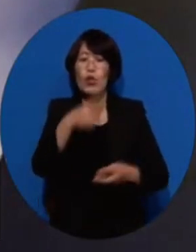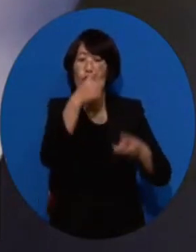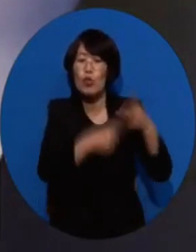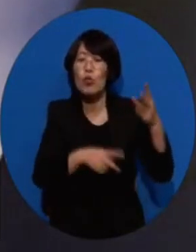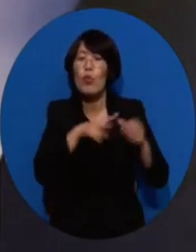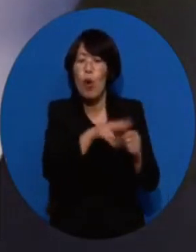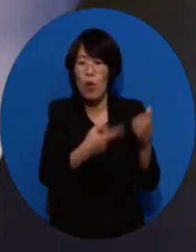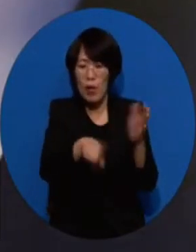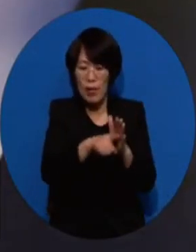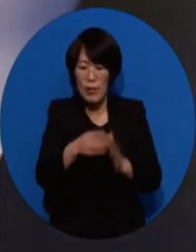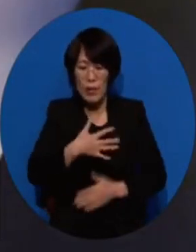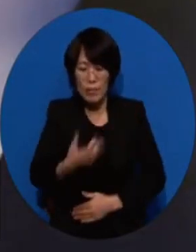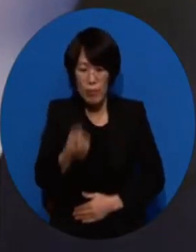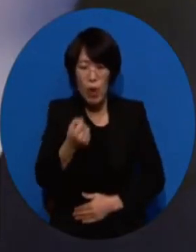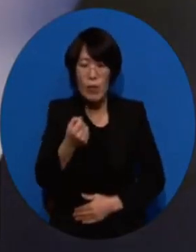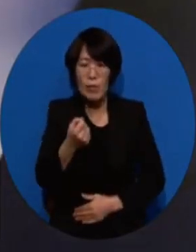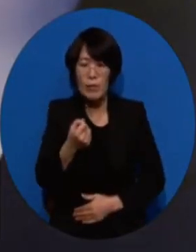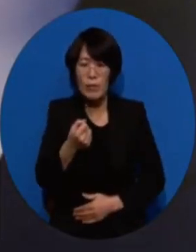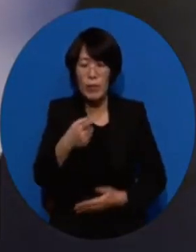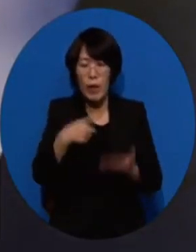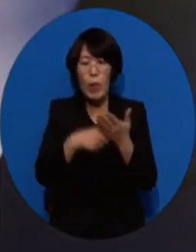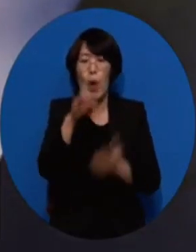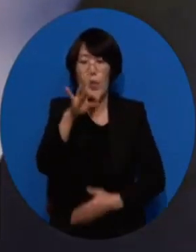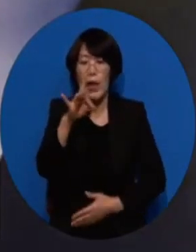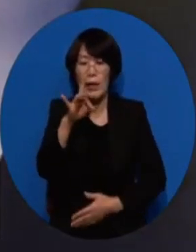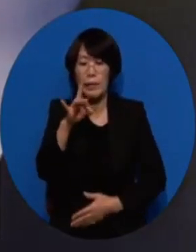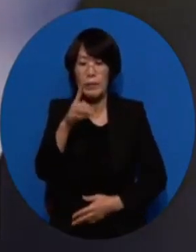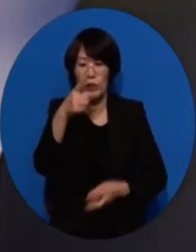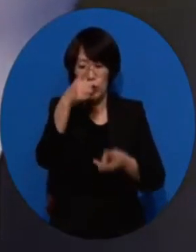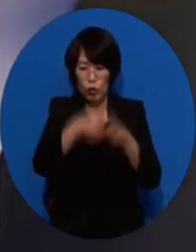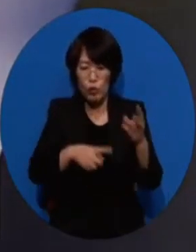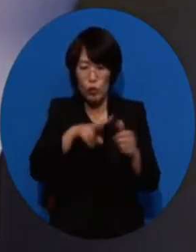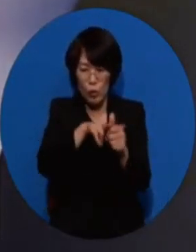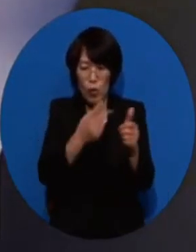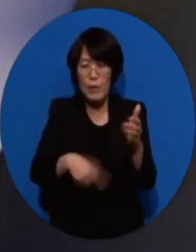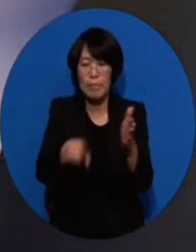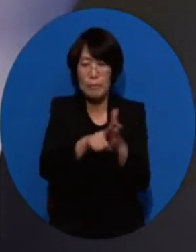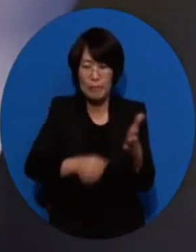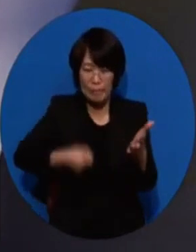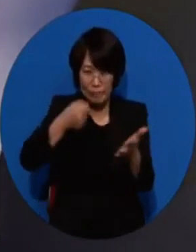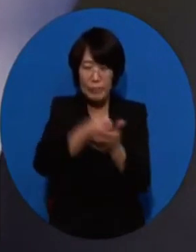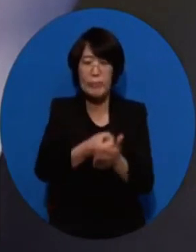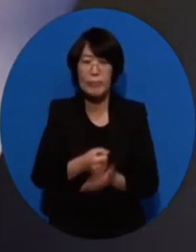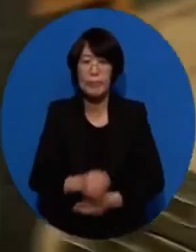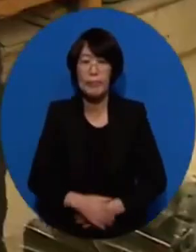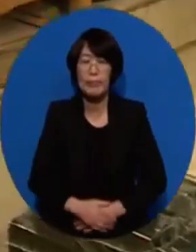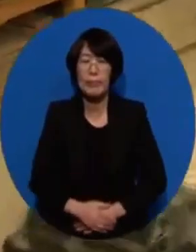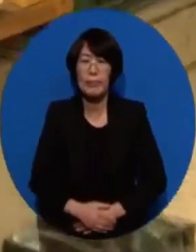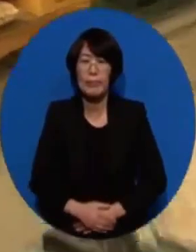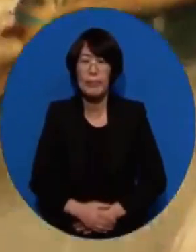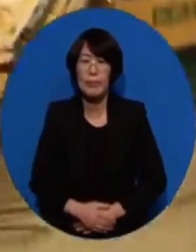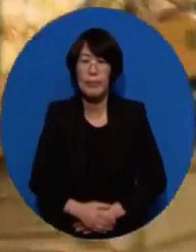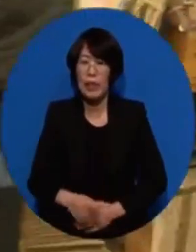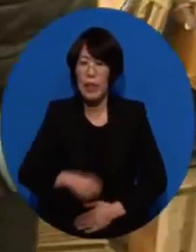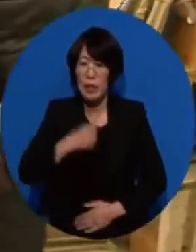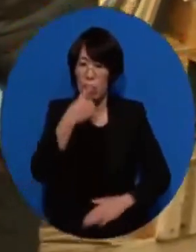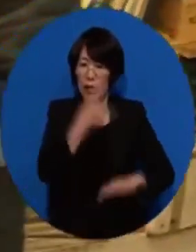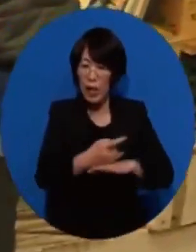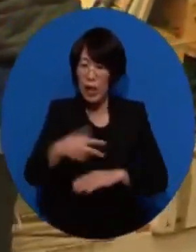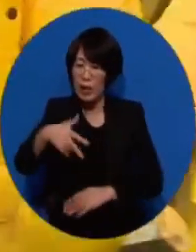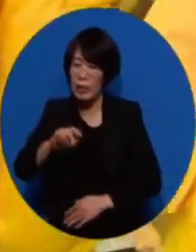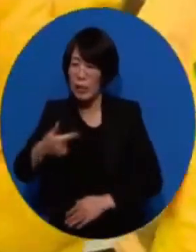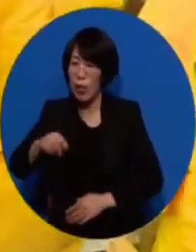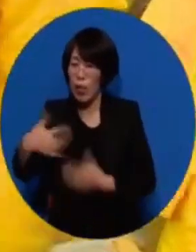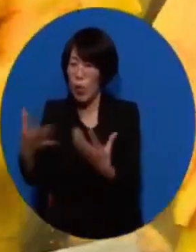윤석열 후보를 위해 제가 가지고 있는 한 표를 윤석열 후보를 위해 쓰겠습니다. 정의당과 진보당의